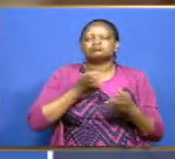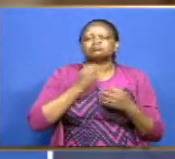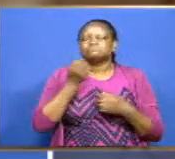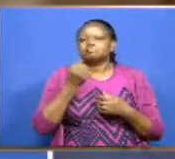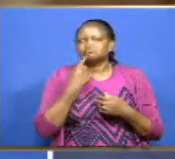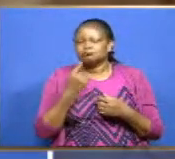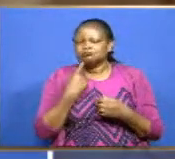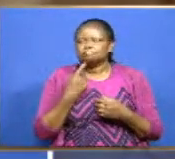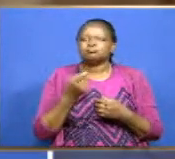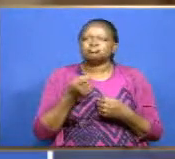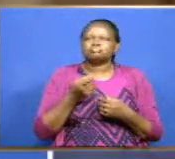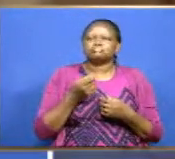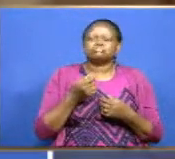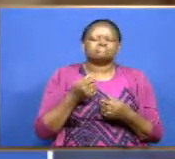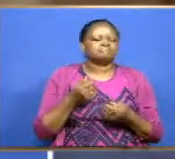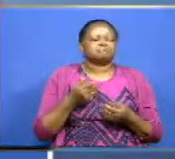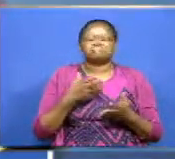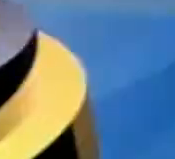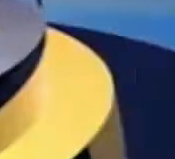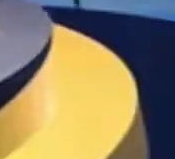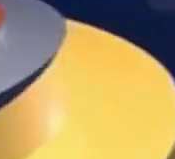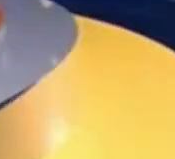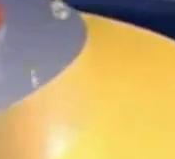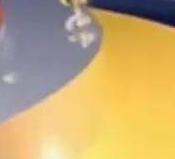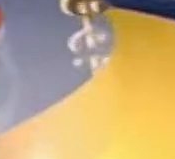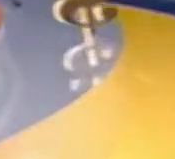zingine zikakata kutoka.